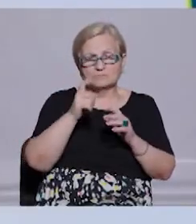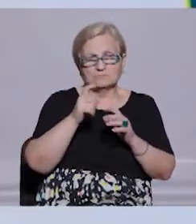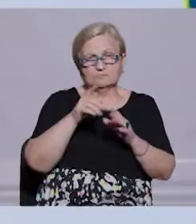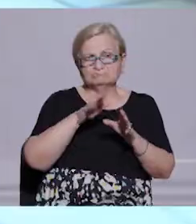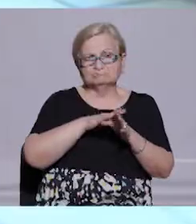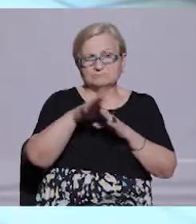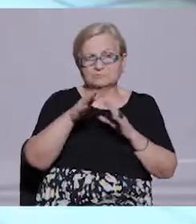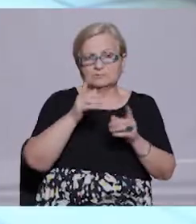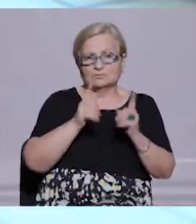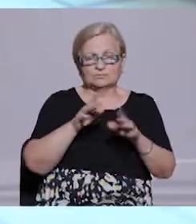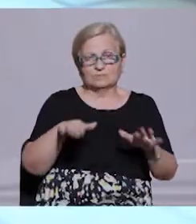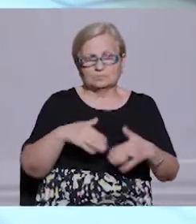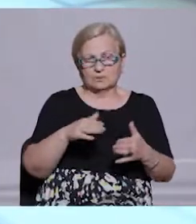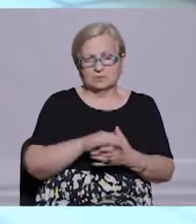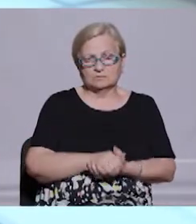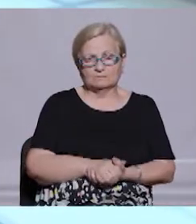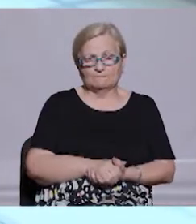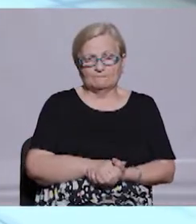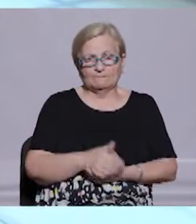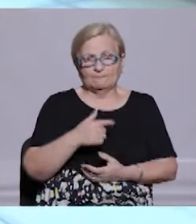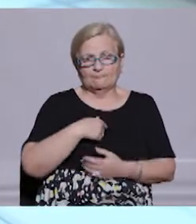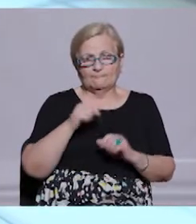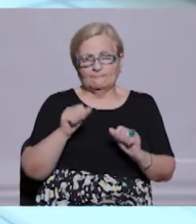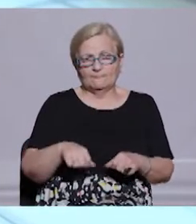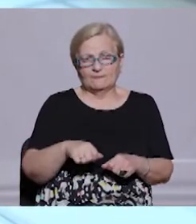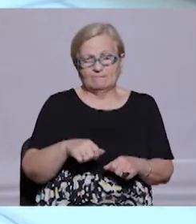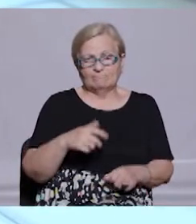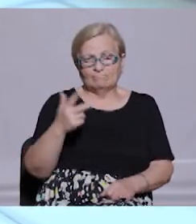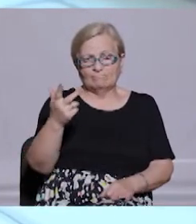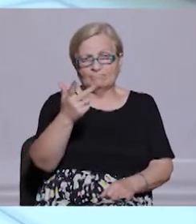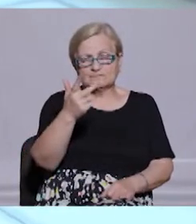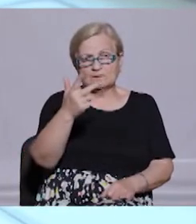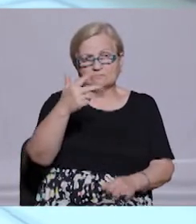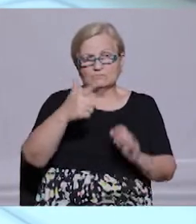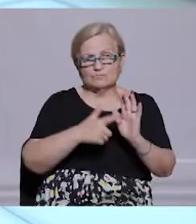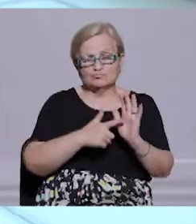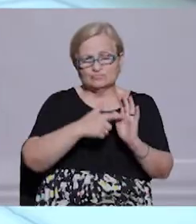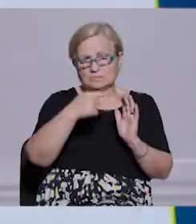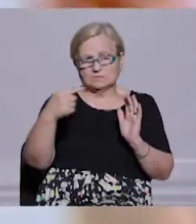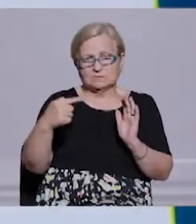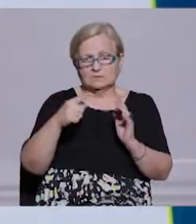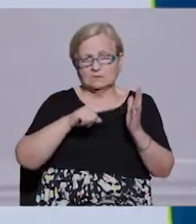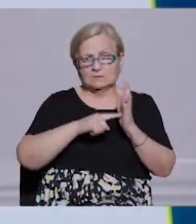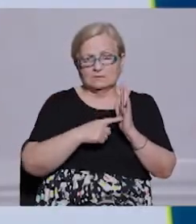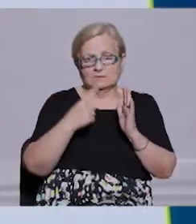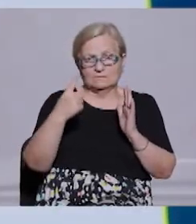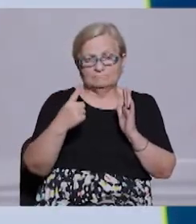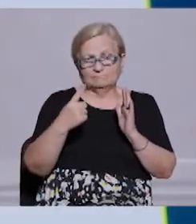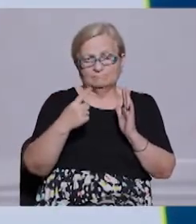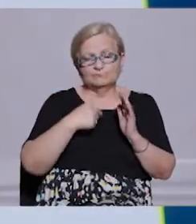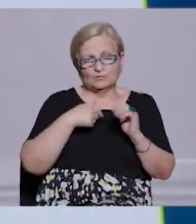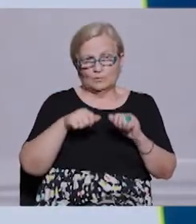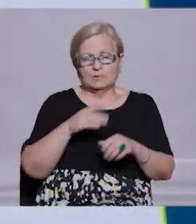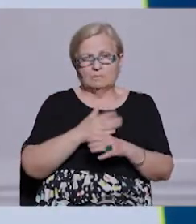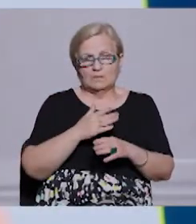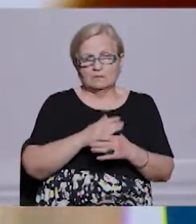ხომ, ნატურალურ რიცხვს. ეხლა რა არის? ჩვენ შეგვიძლია 3/7 გავამრავლოთ 1-ზე. მე უფლება